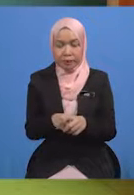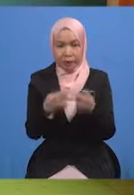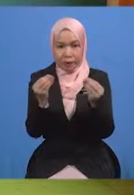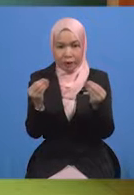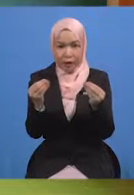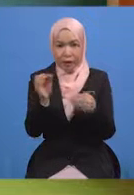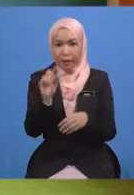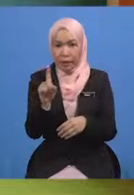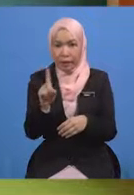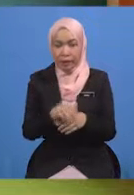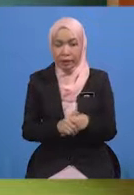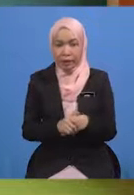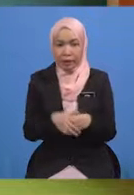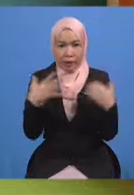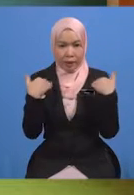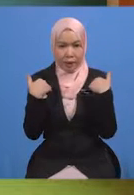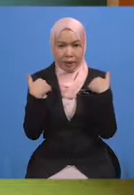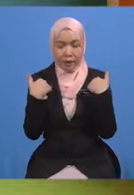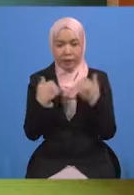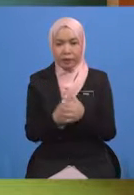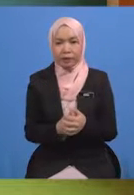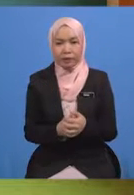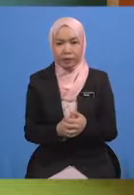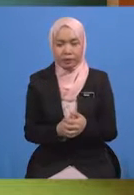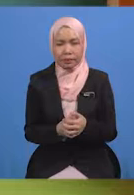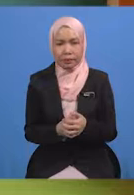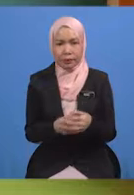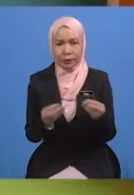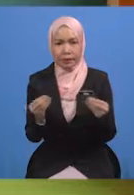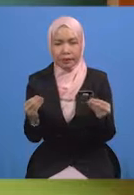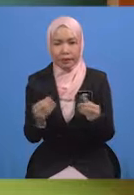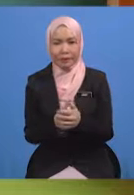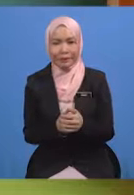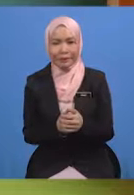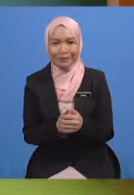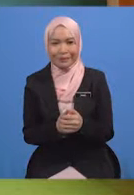Tanah yang mana mengandungi butir pasir,